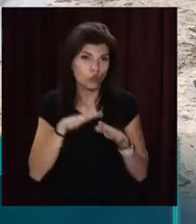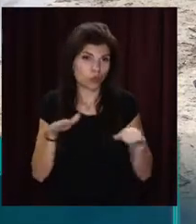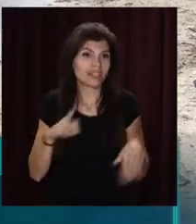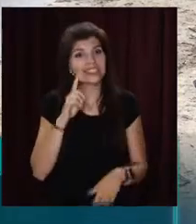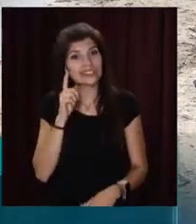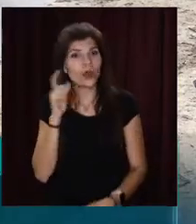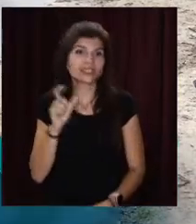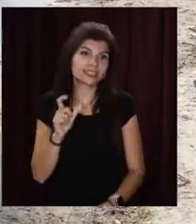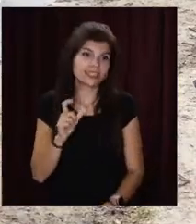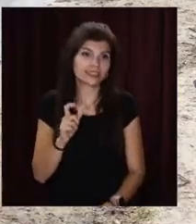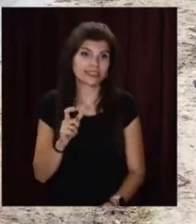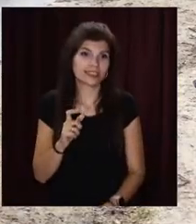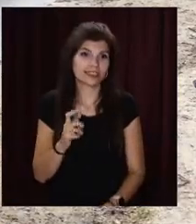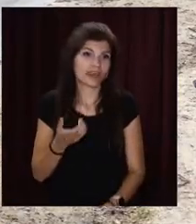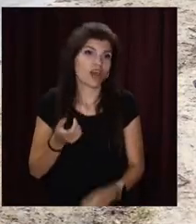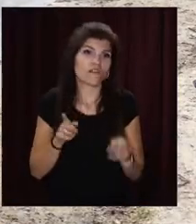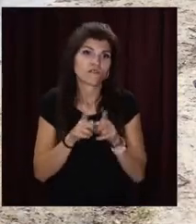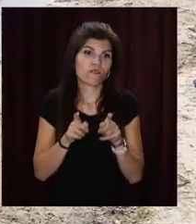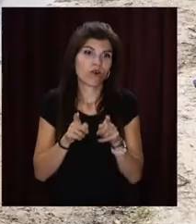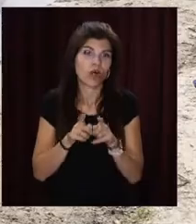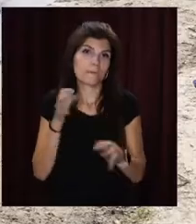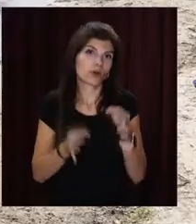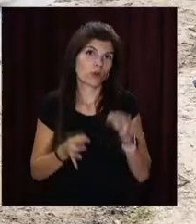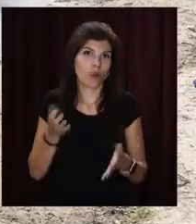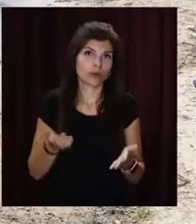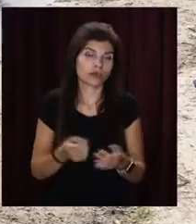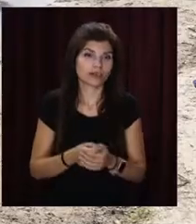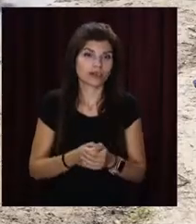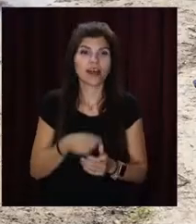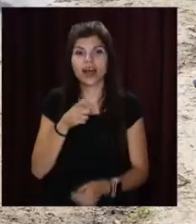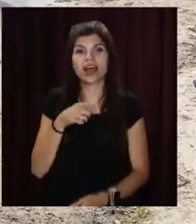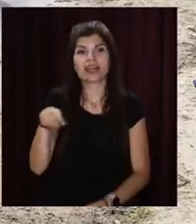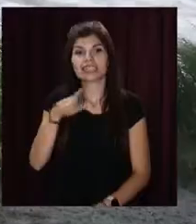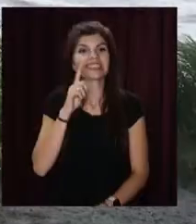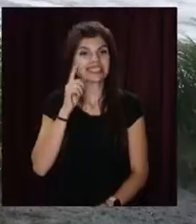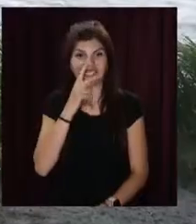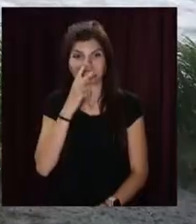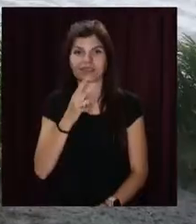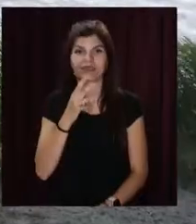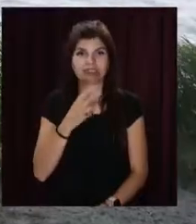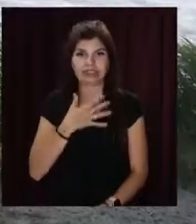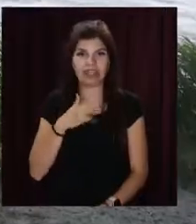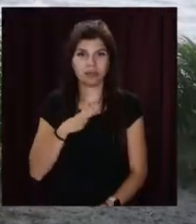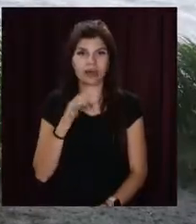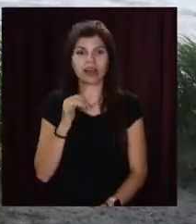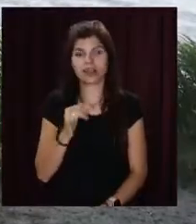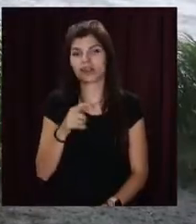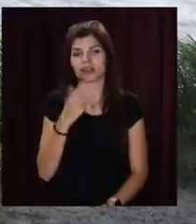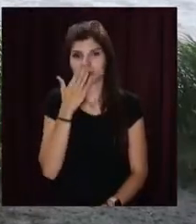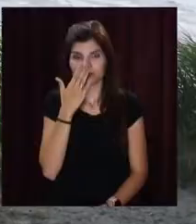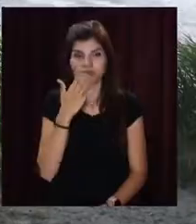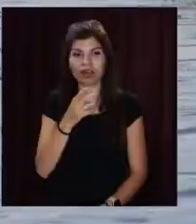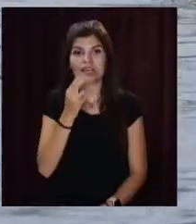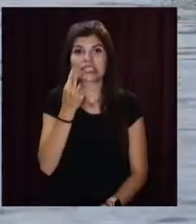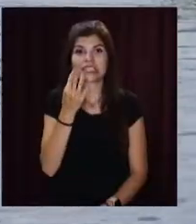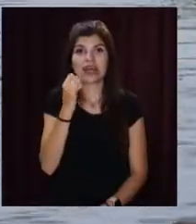одно в якій воді купатися. Зелена, синя, все одно це природа. Неестетичний вигляд річки та неприємний